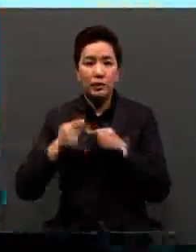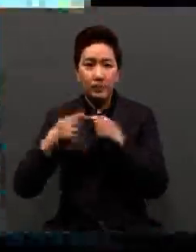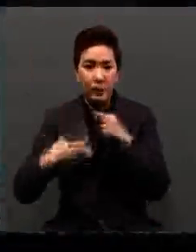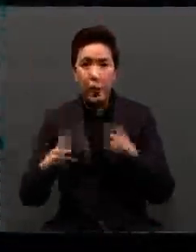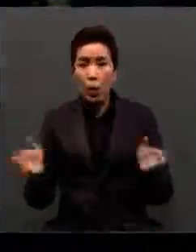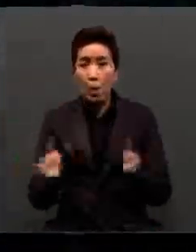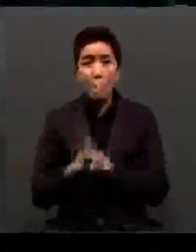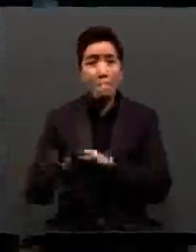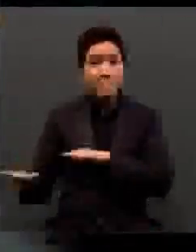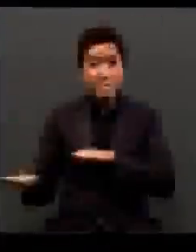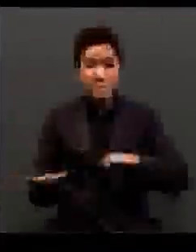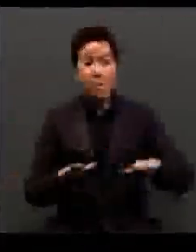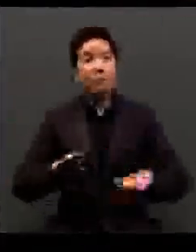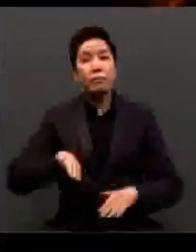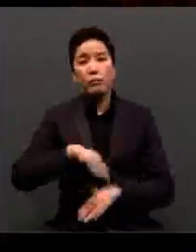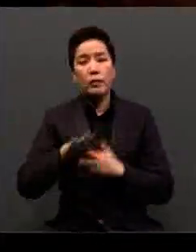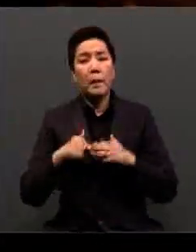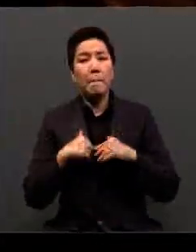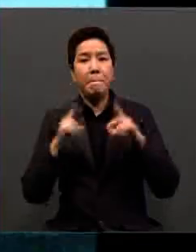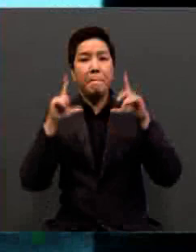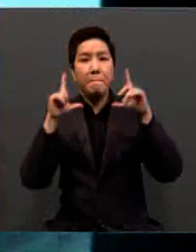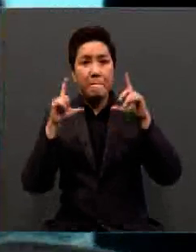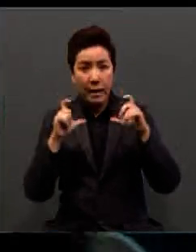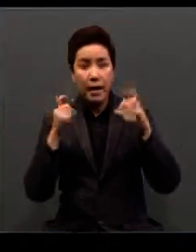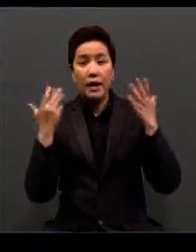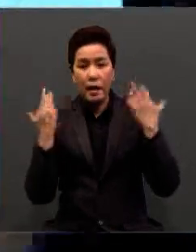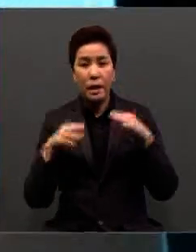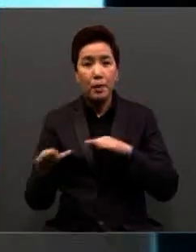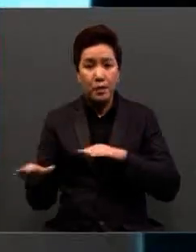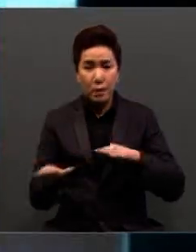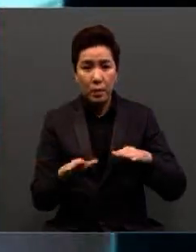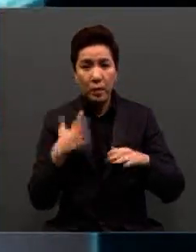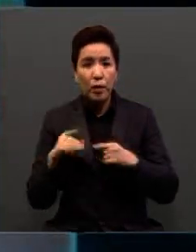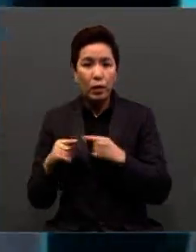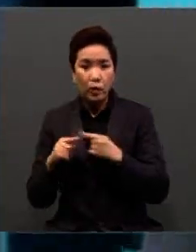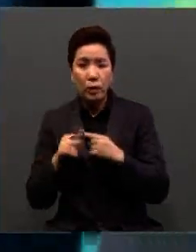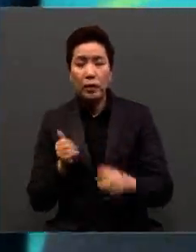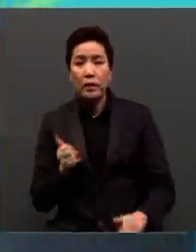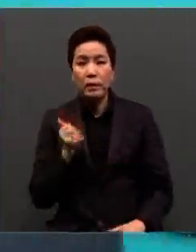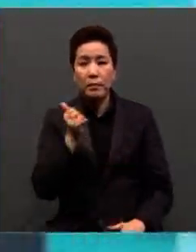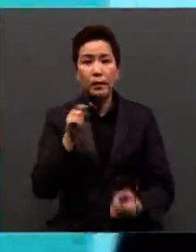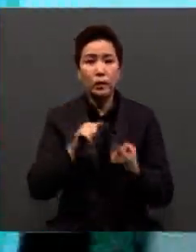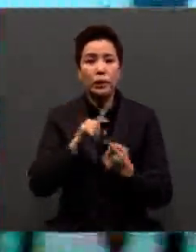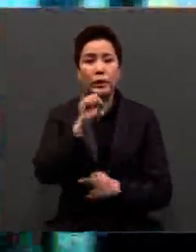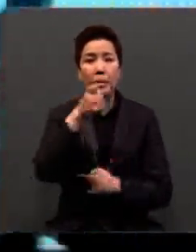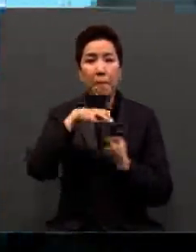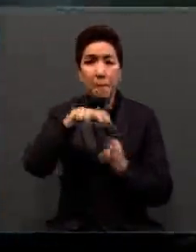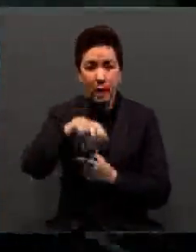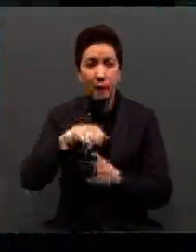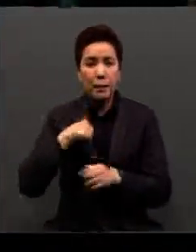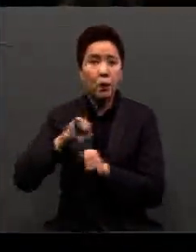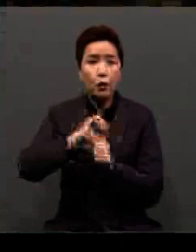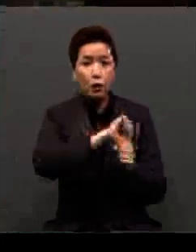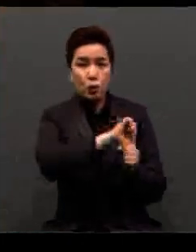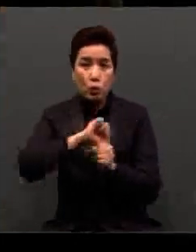พร้อมกันครบทุกคนแล้วครับก็จะมีการถ่ายภาพหมู่ร่วมกันนะครับจากนั้นครับจะเดินทางไปสภาพร้อมกันด้วยรถตู้